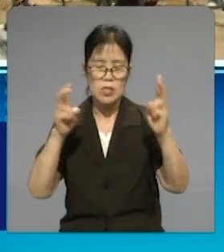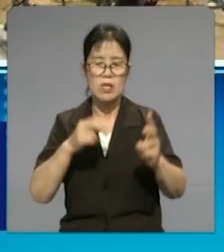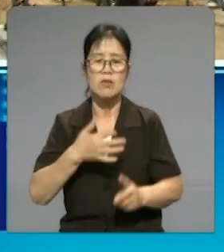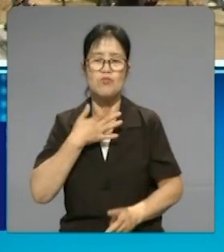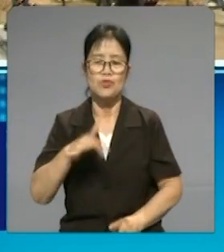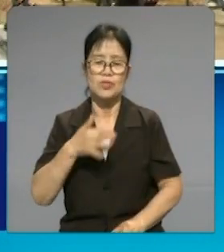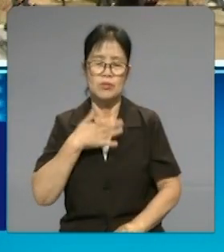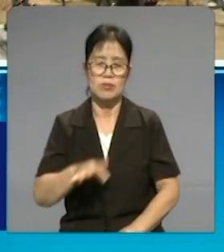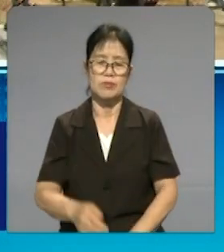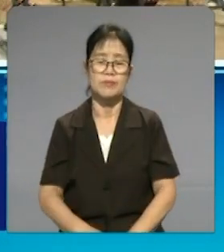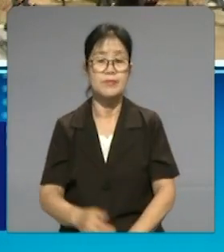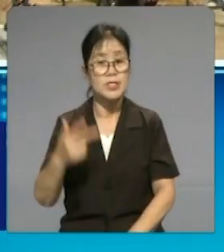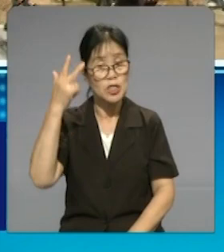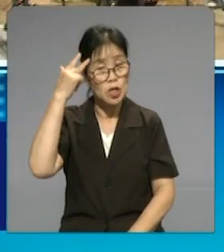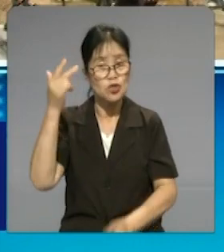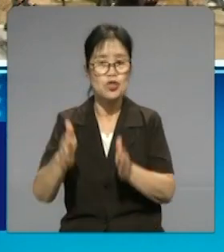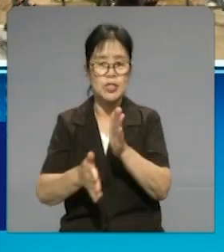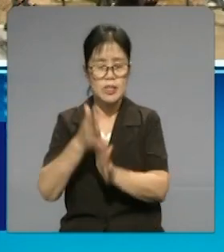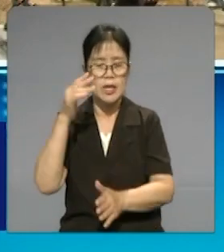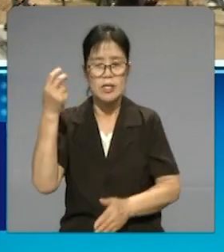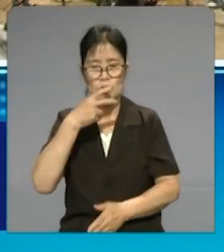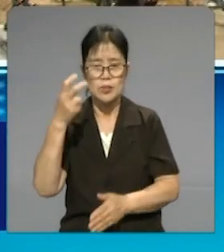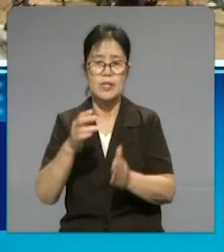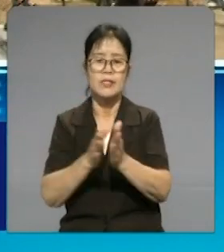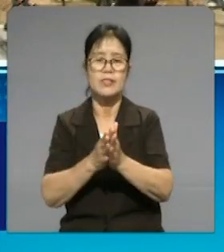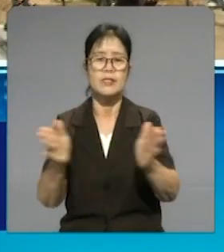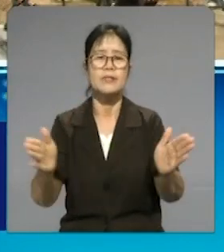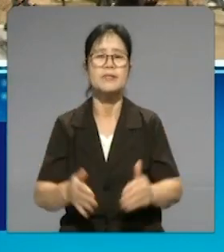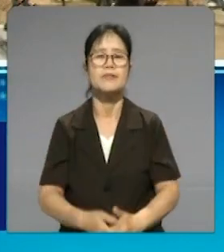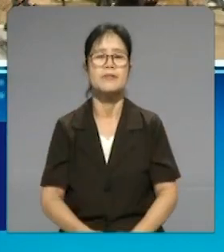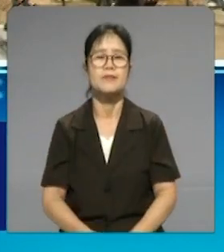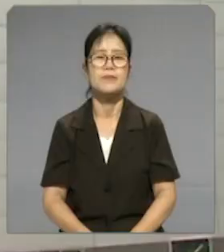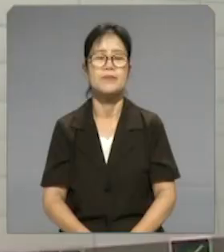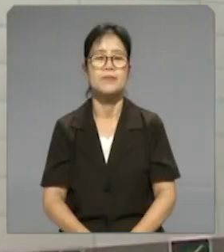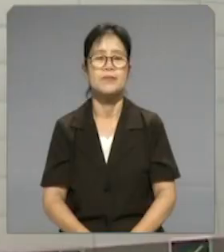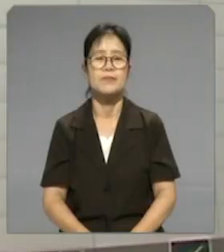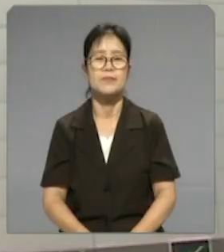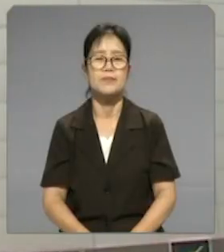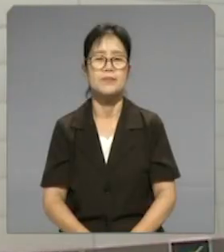있는데 여주시가 조사에 나섰습니다 윤종화 기자입니다